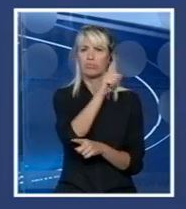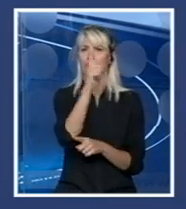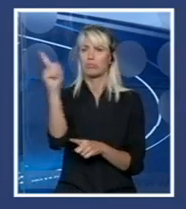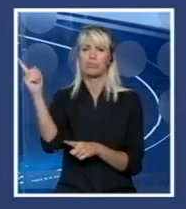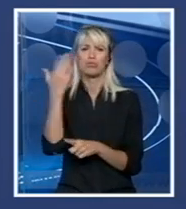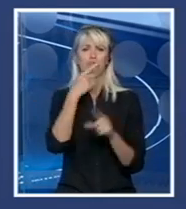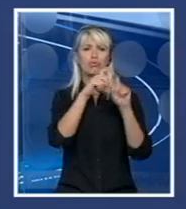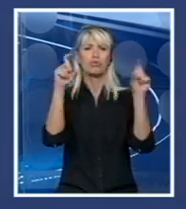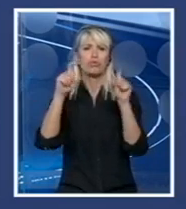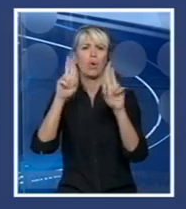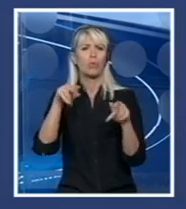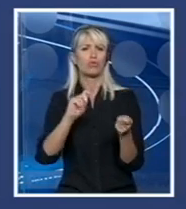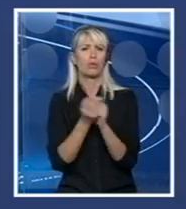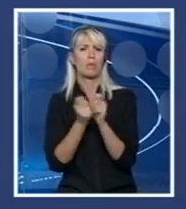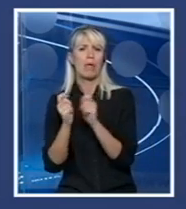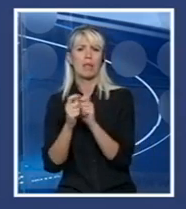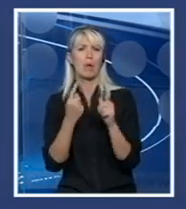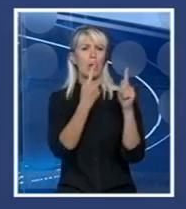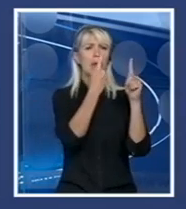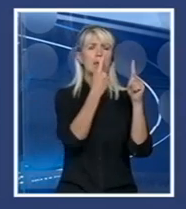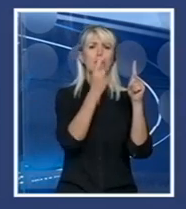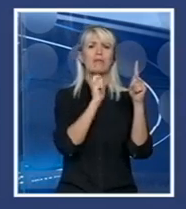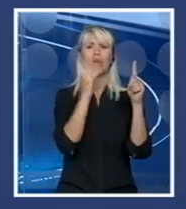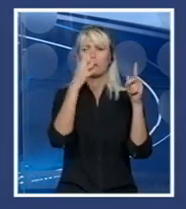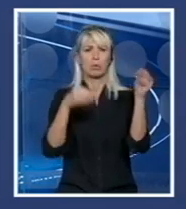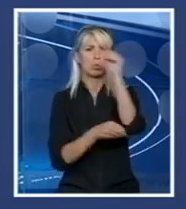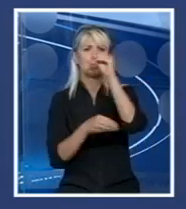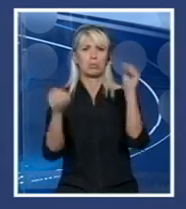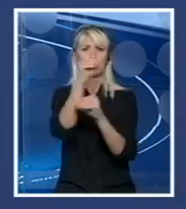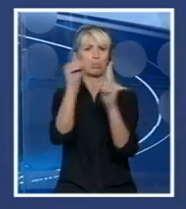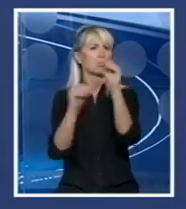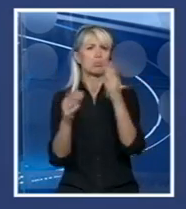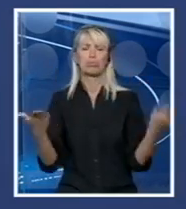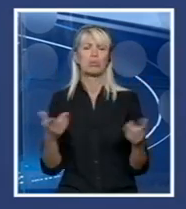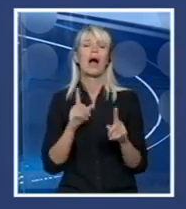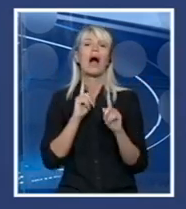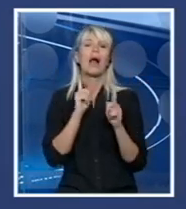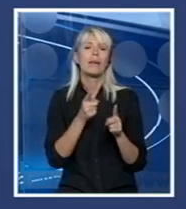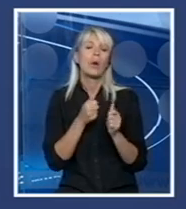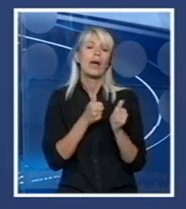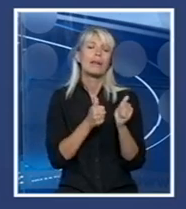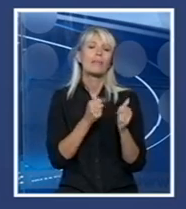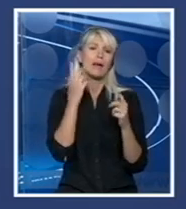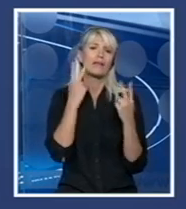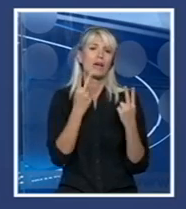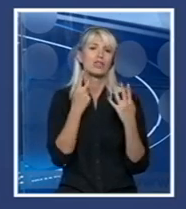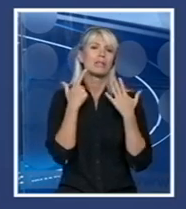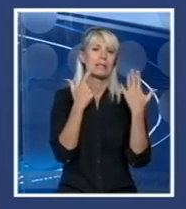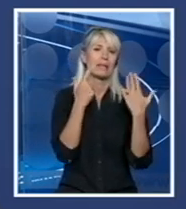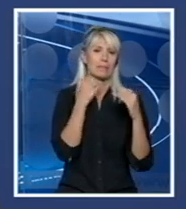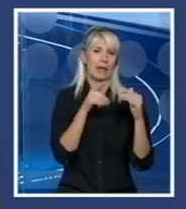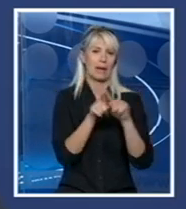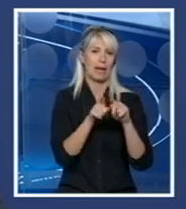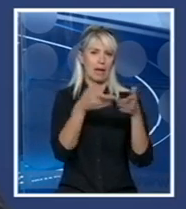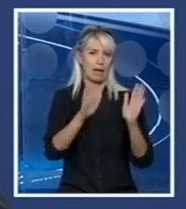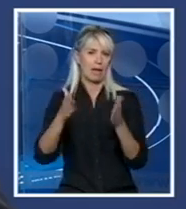rada nastavnika da zamene prvi za pet ili tako dalje, ali se moraju da prate na dnevnom, nedeljnom nivou. U prvom piku pandemije je